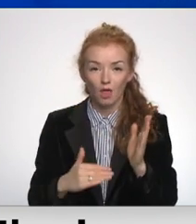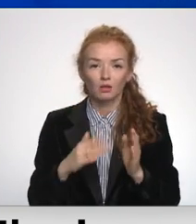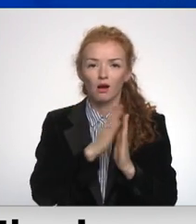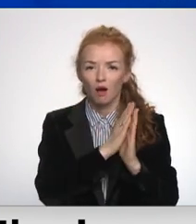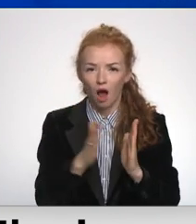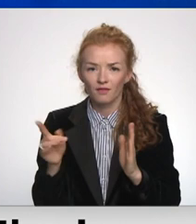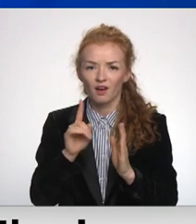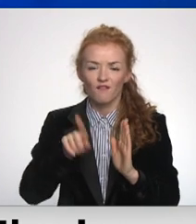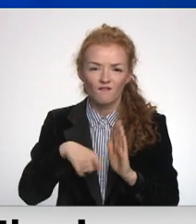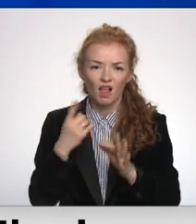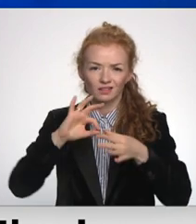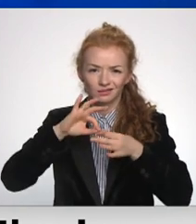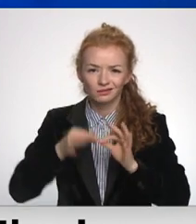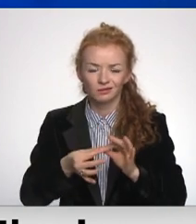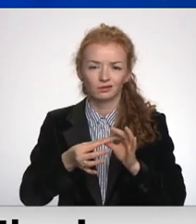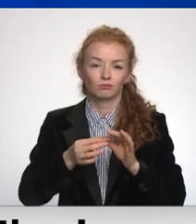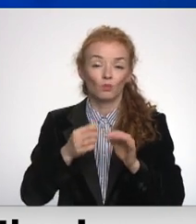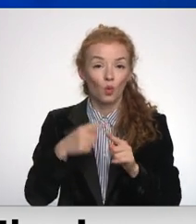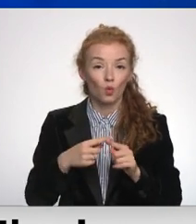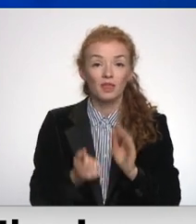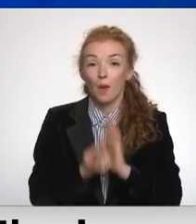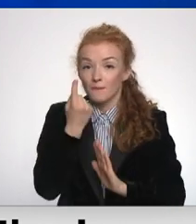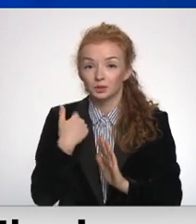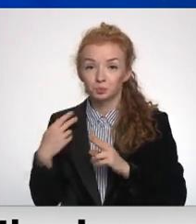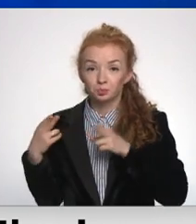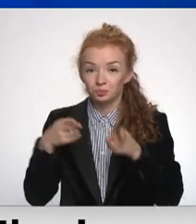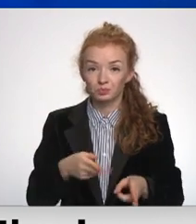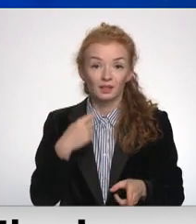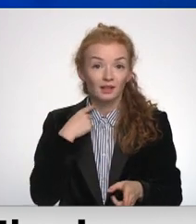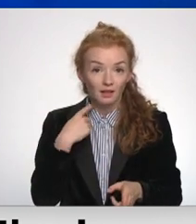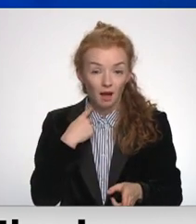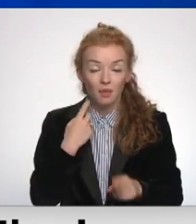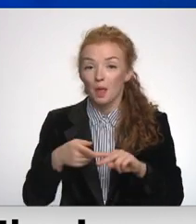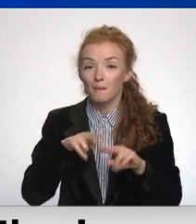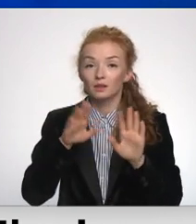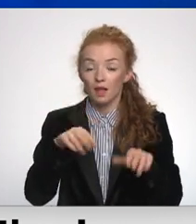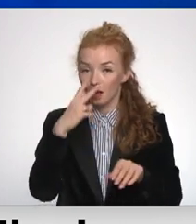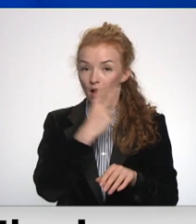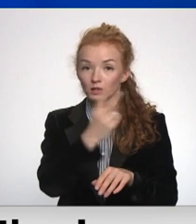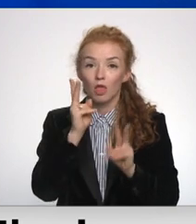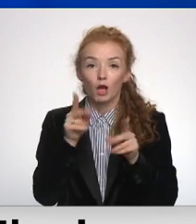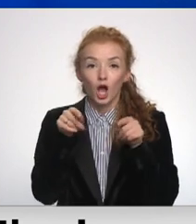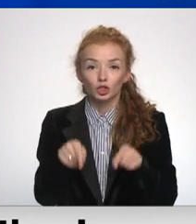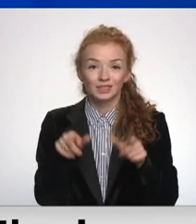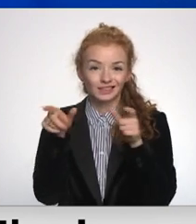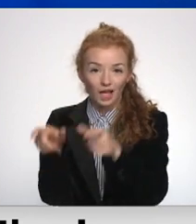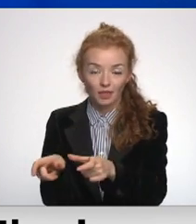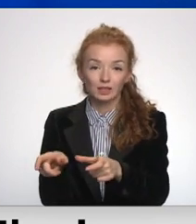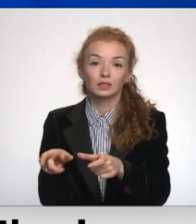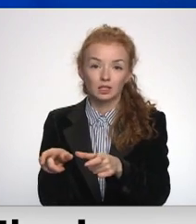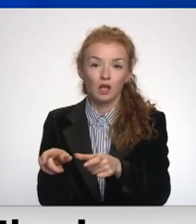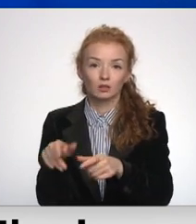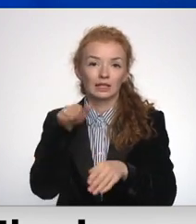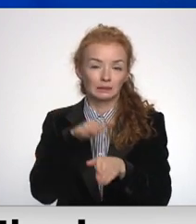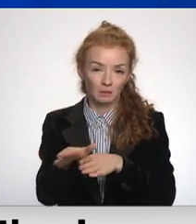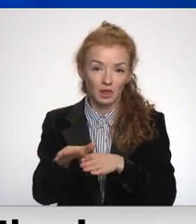un pamatīgāka. Iemesls, kāpēc es esmu Rīgā, Latvijā, ir redzēt, kā šo sankciju ieviešana notiek.